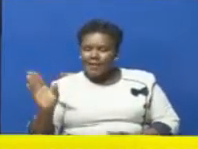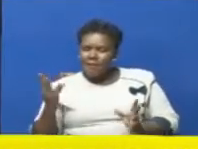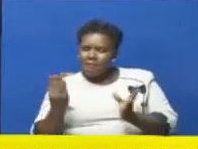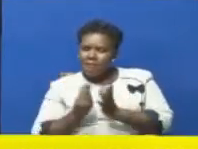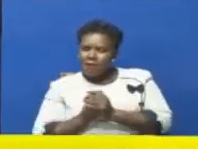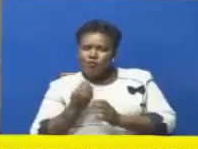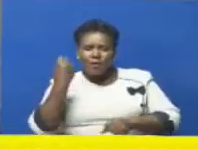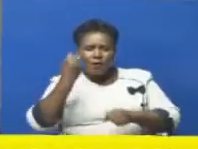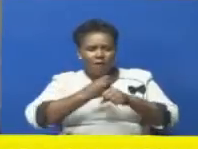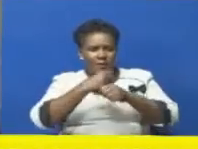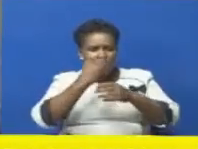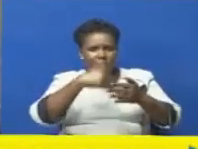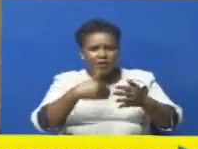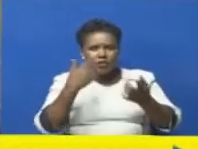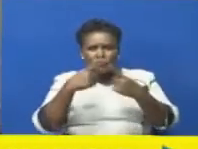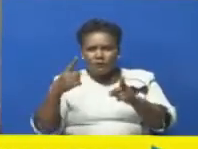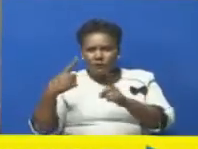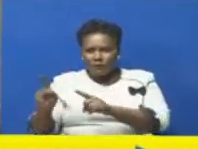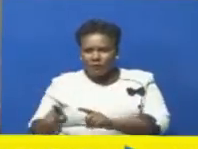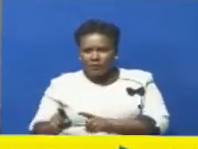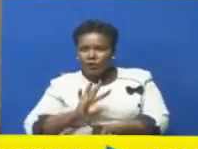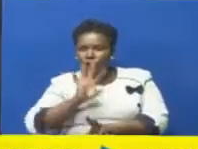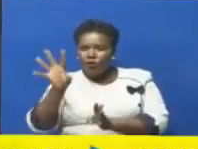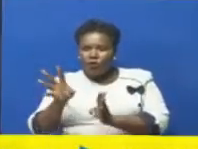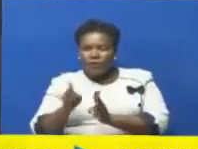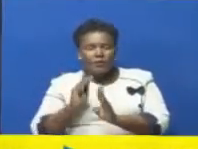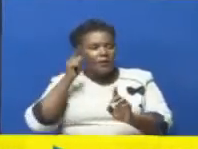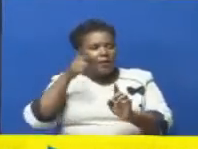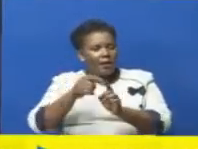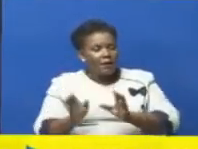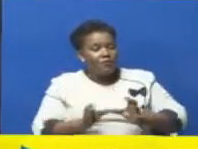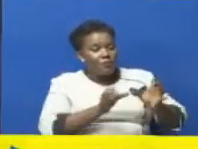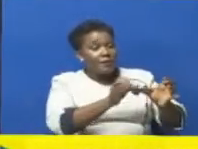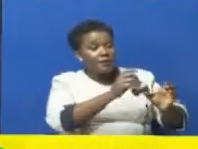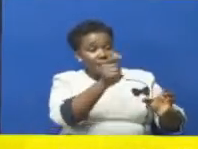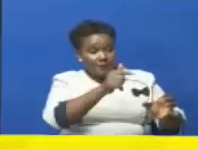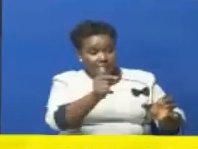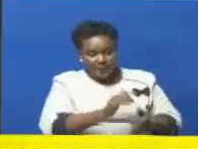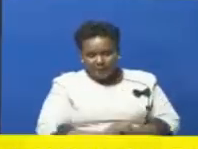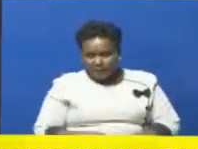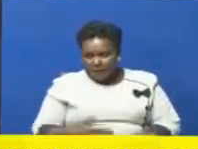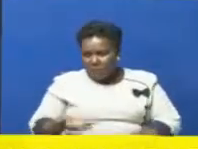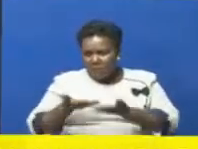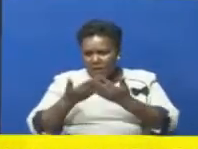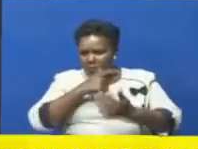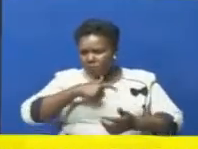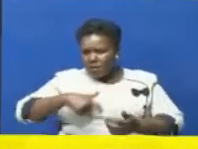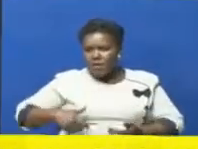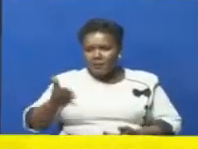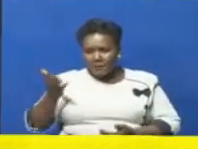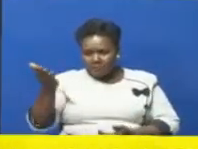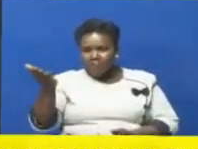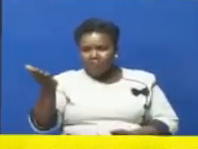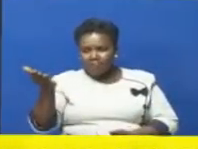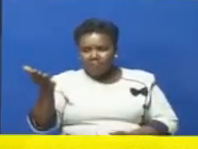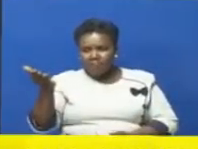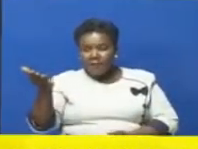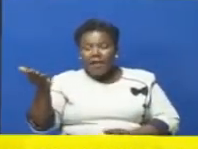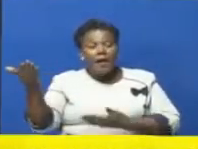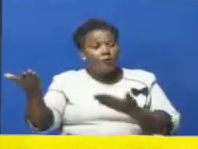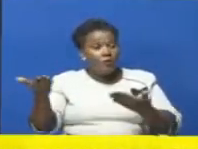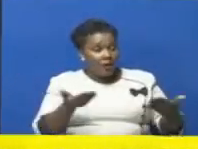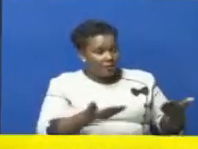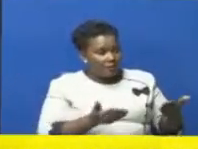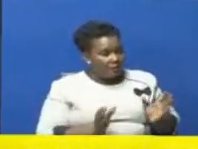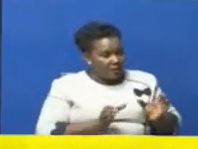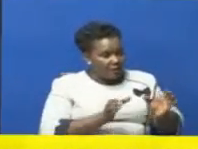mwake wenye nia ya kuja kuwekeza nchini. Kwa upande wake, makamu wa rais Dr. Philip Mpango amewakaribisha